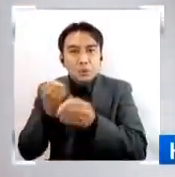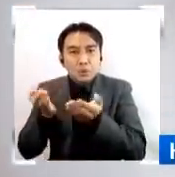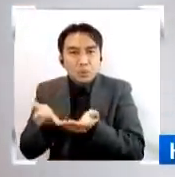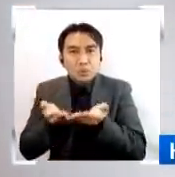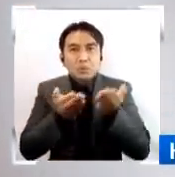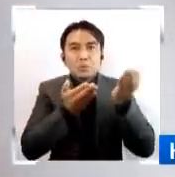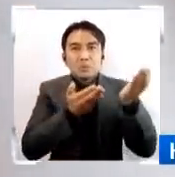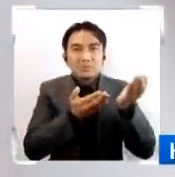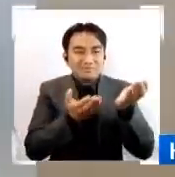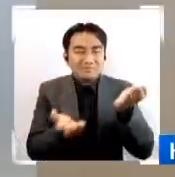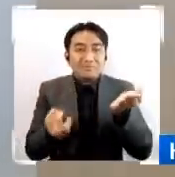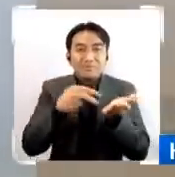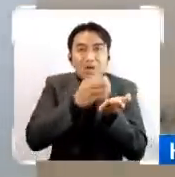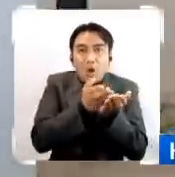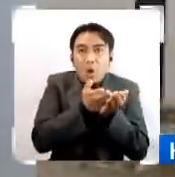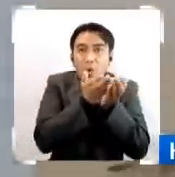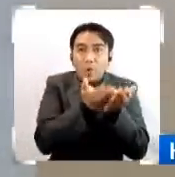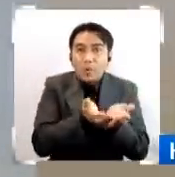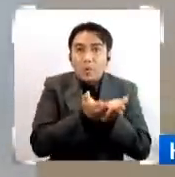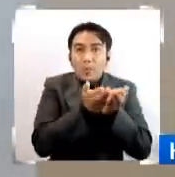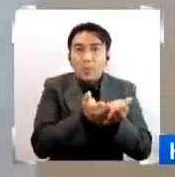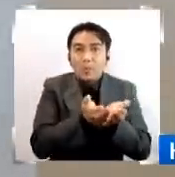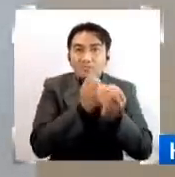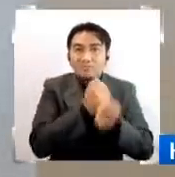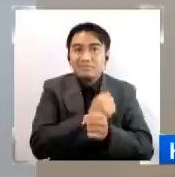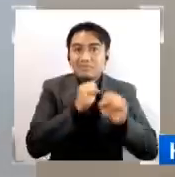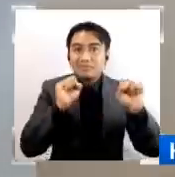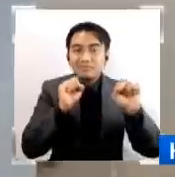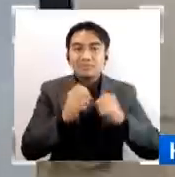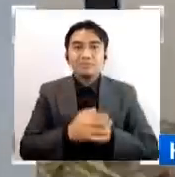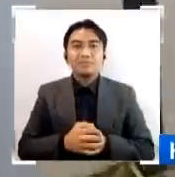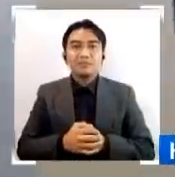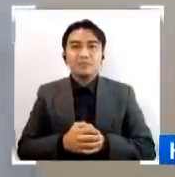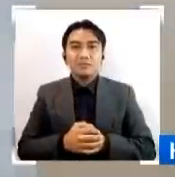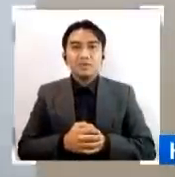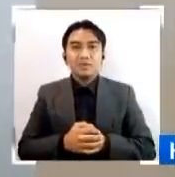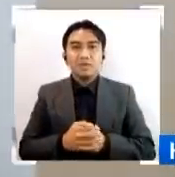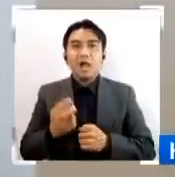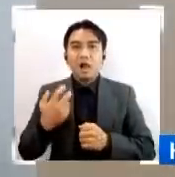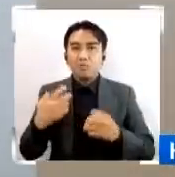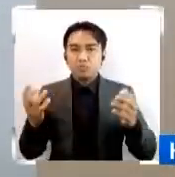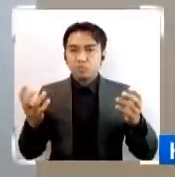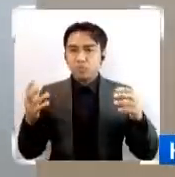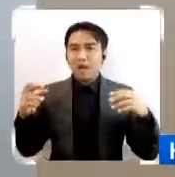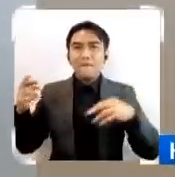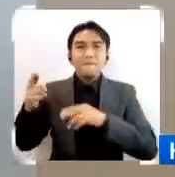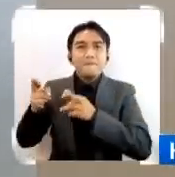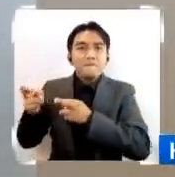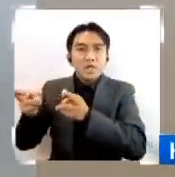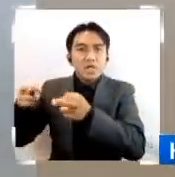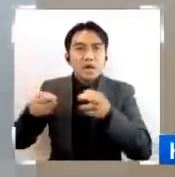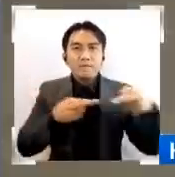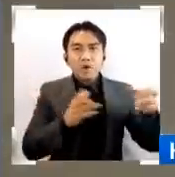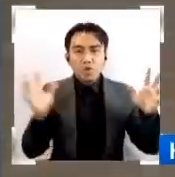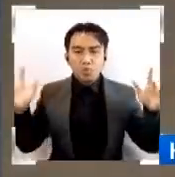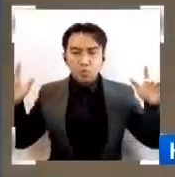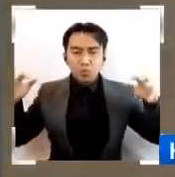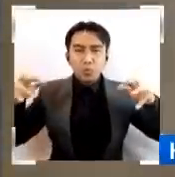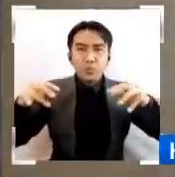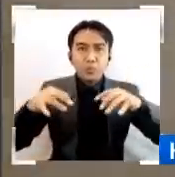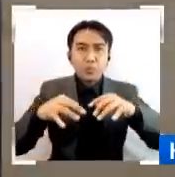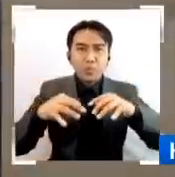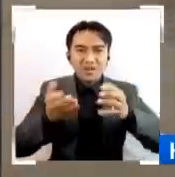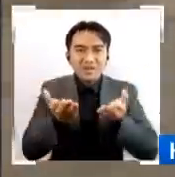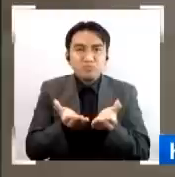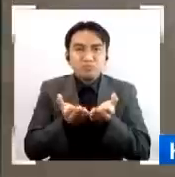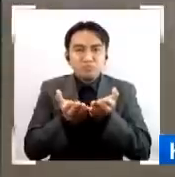boat. Catch basin siya ng ilang mga river system dito sa Bataan. Kaya pag